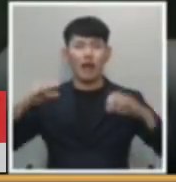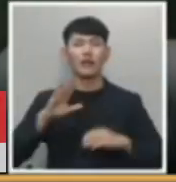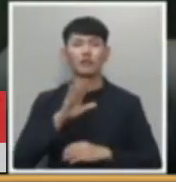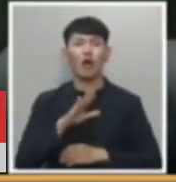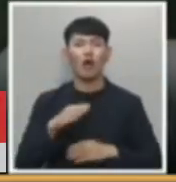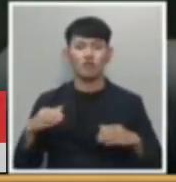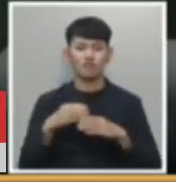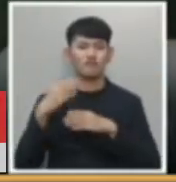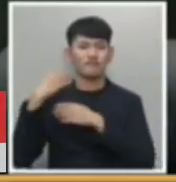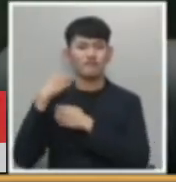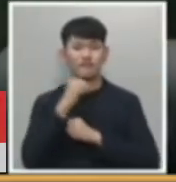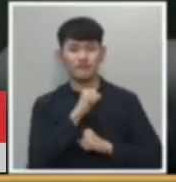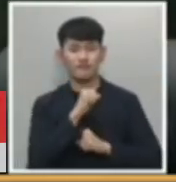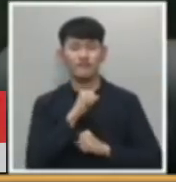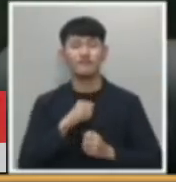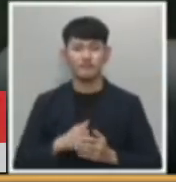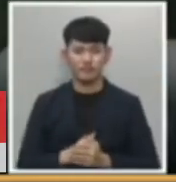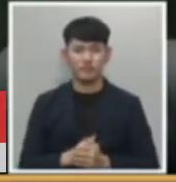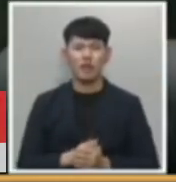ครับ